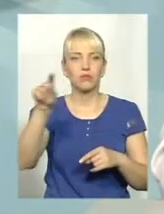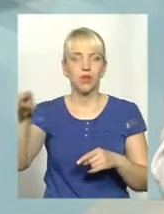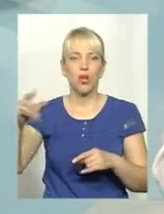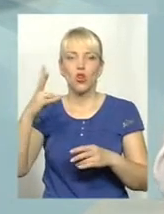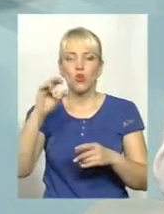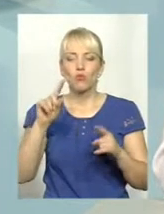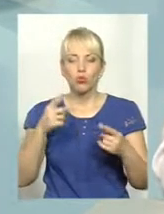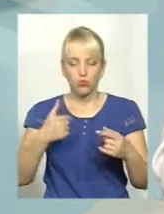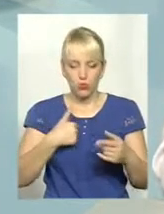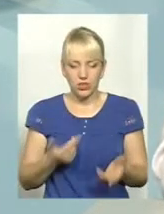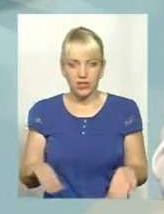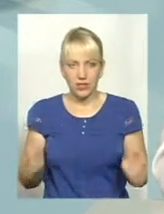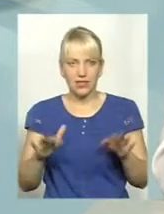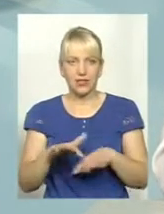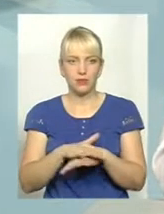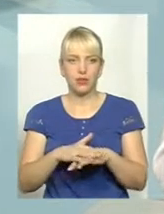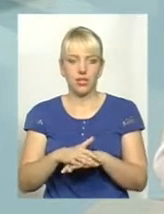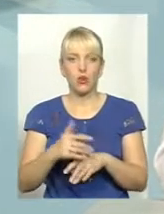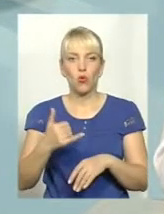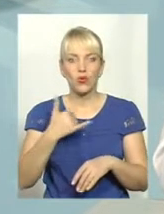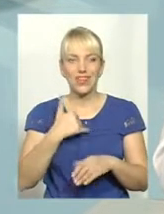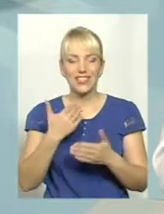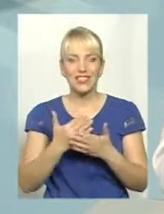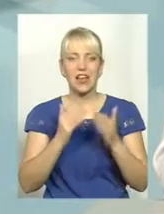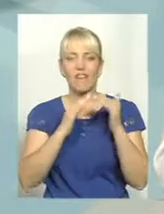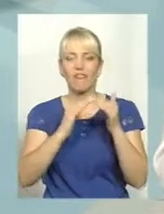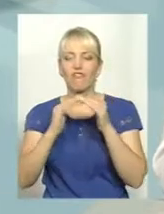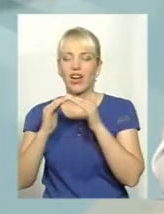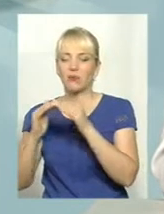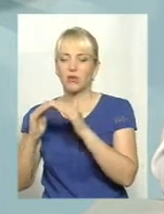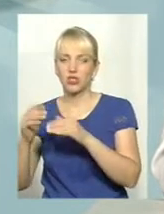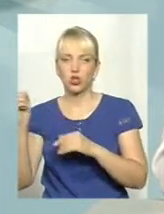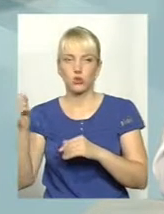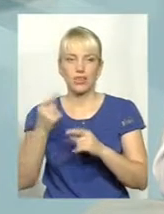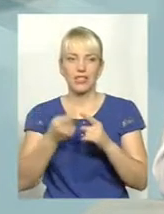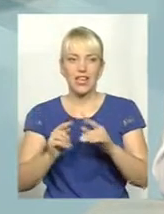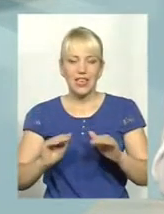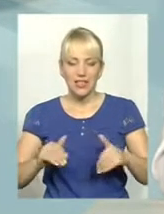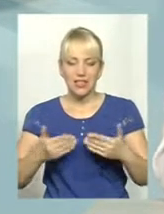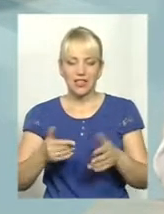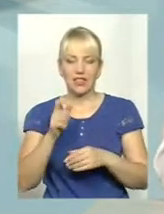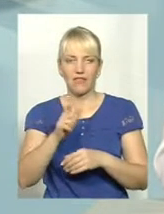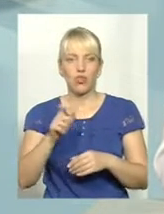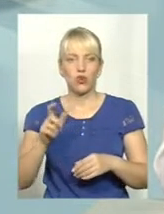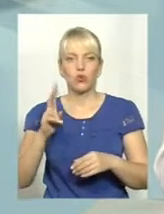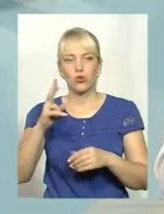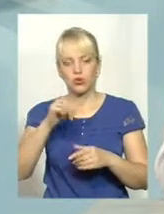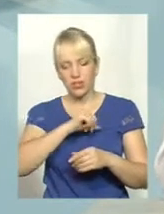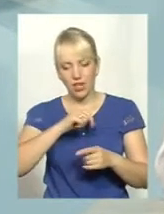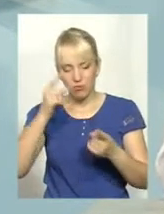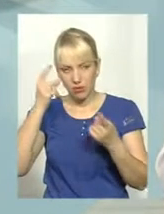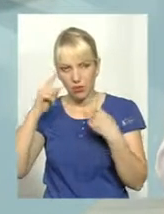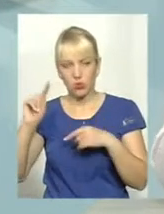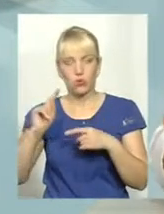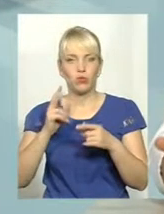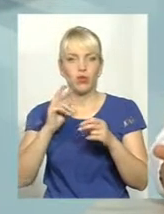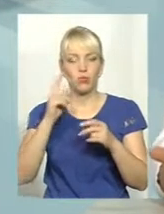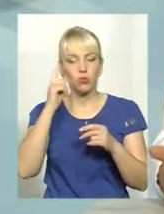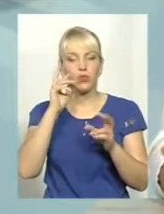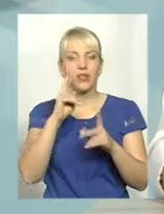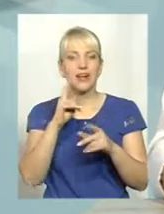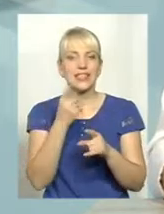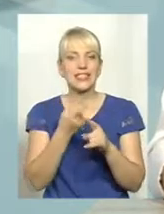ініціативних людей. Адже знаємо, що ринки були в часи перебудови в багатьох містах. От, але прижились чомусь саме в Хмельницькому ще у